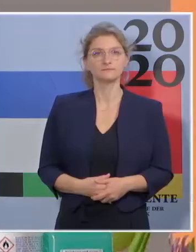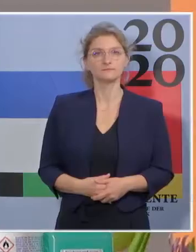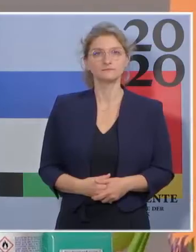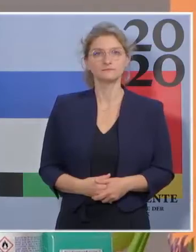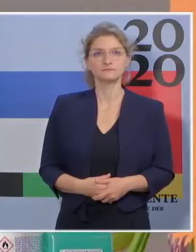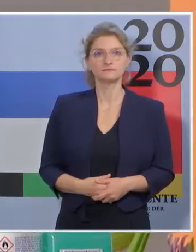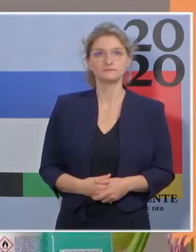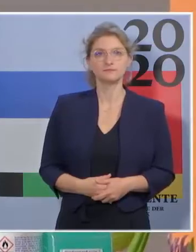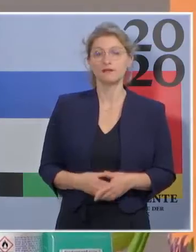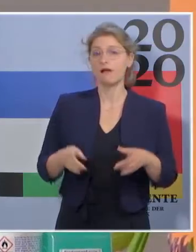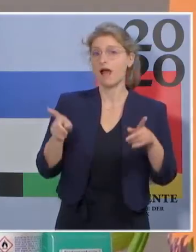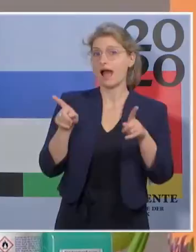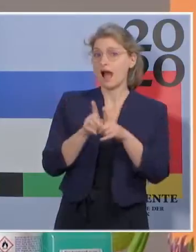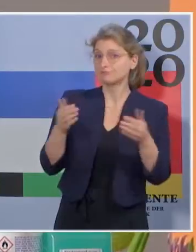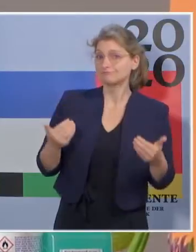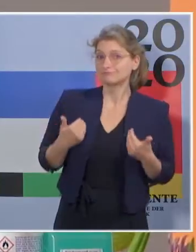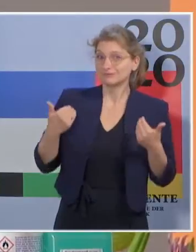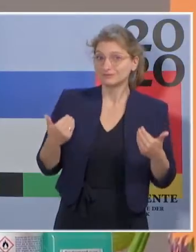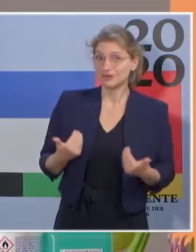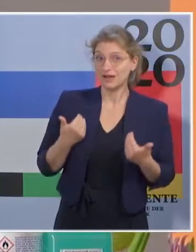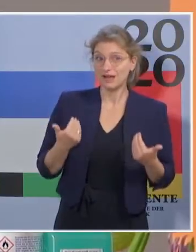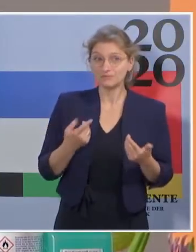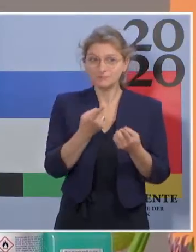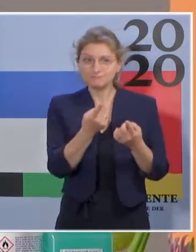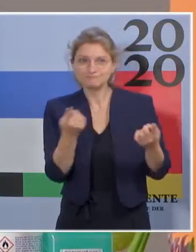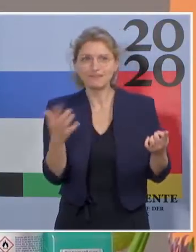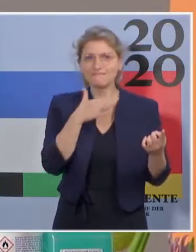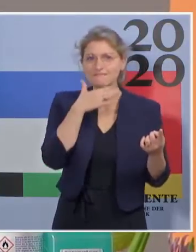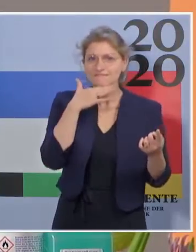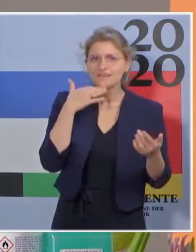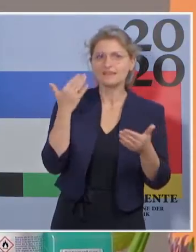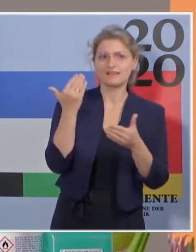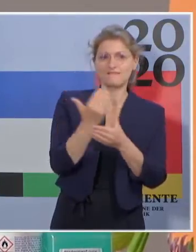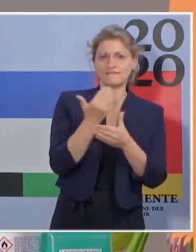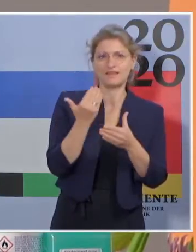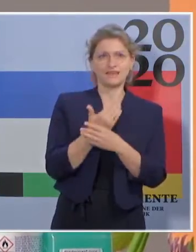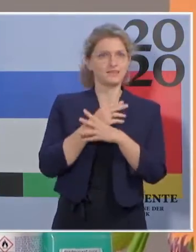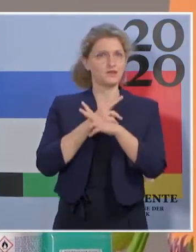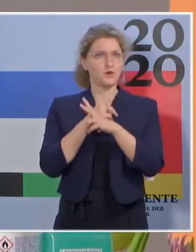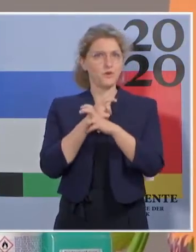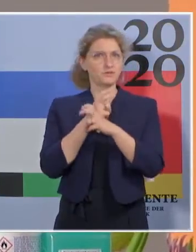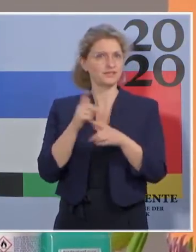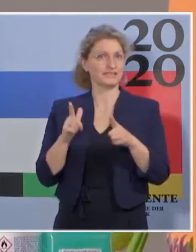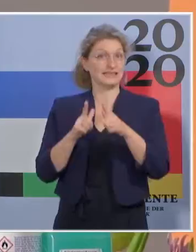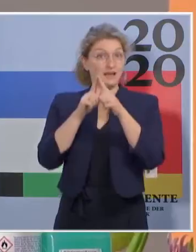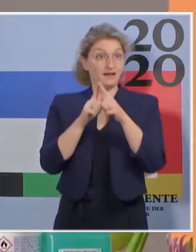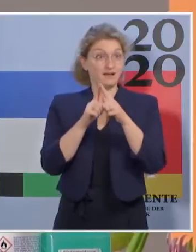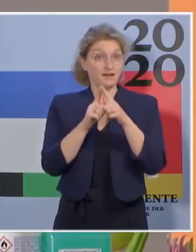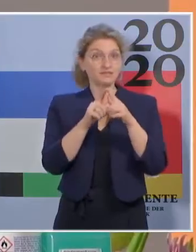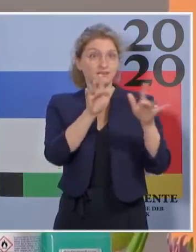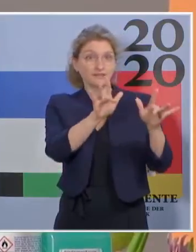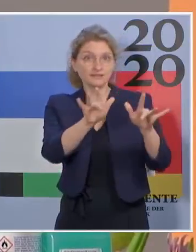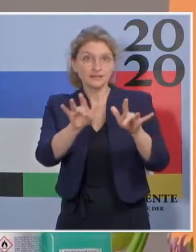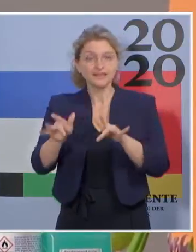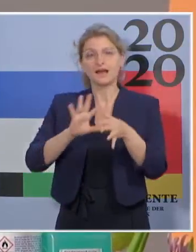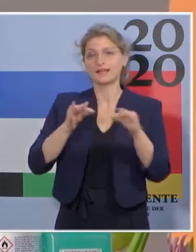Des Weiteren freuen wir uns über die Anwesenheit zahlreicher Vertreterinnen und Vertreter der in Österreich anerkannten Kirchen und